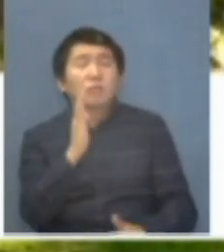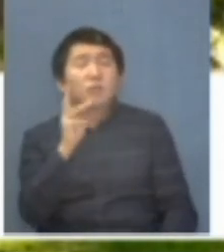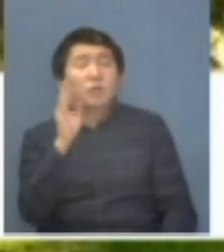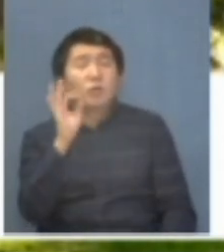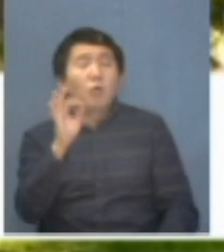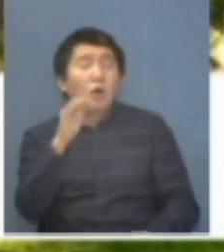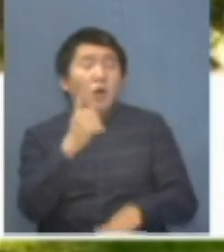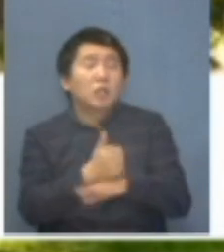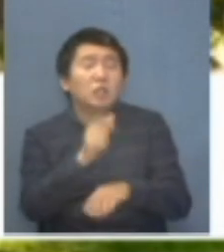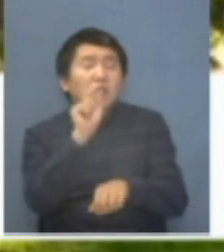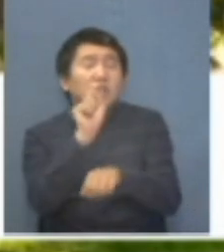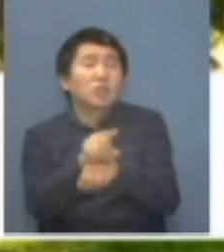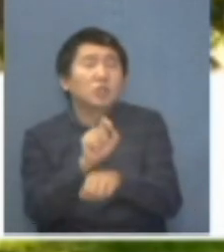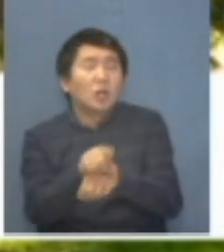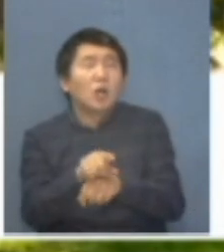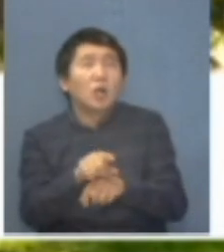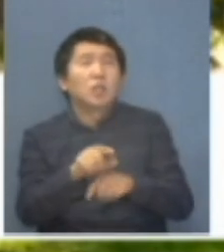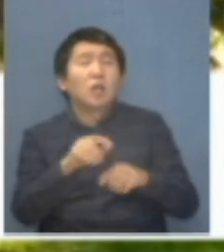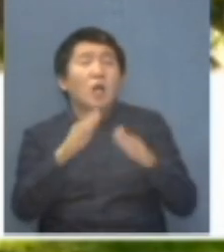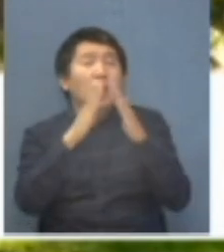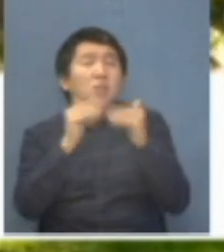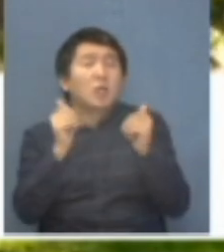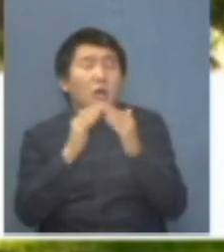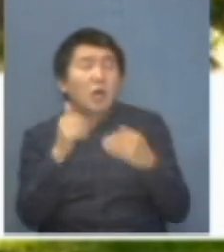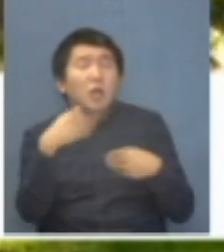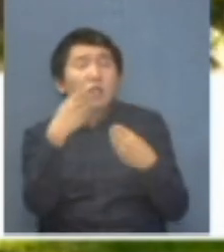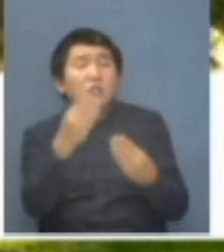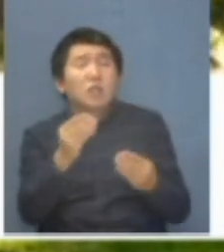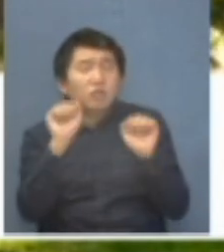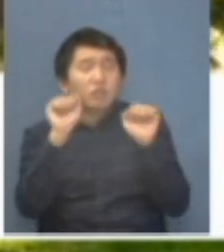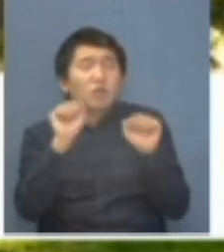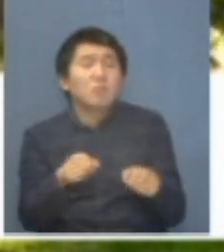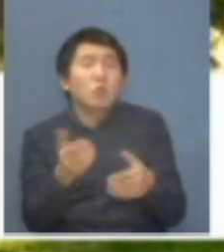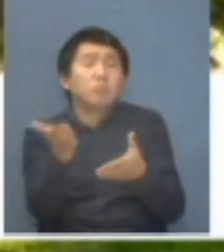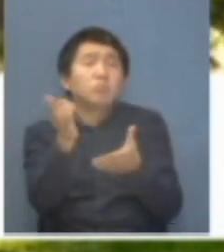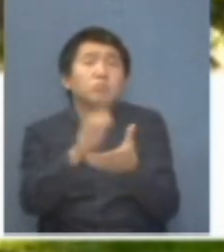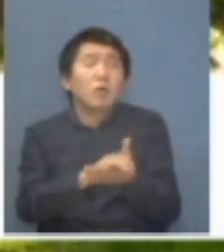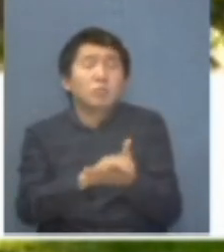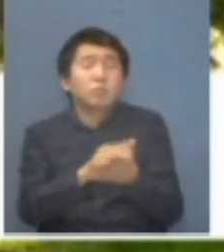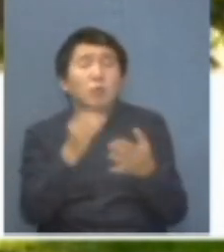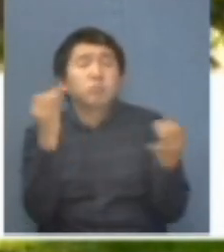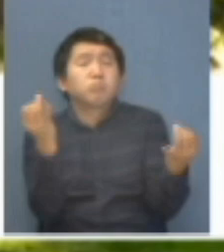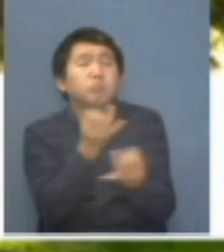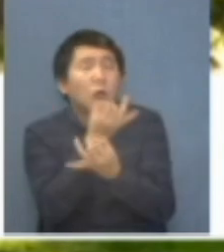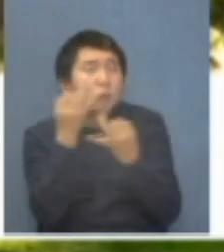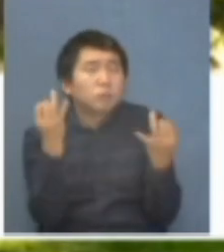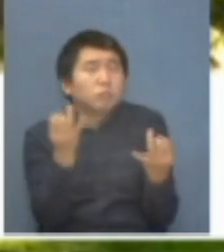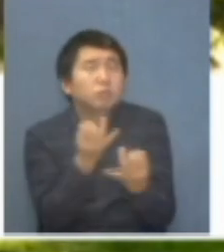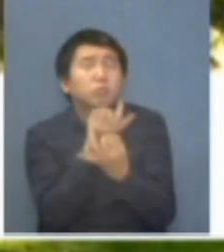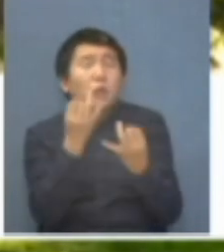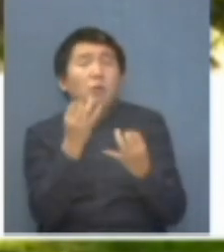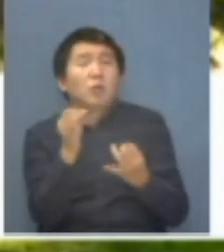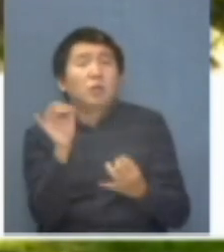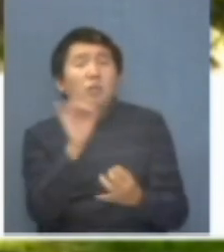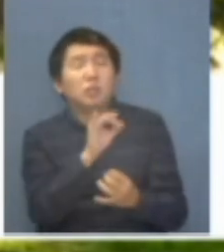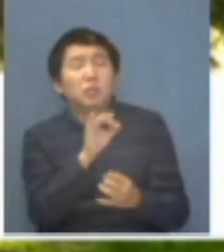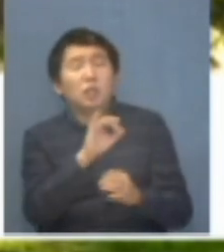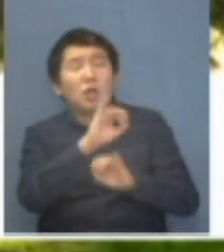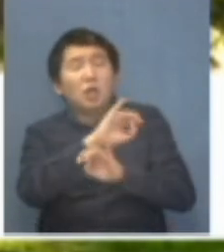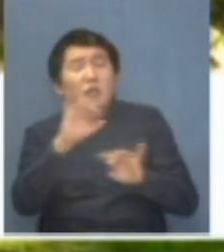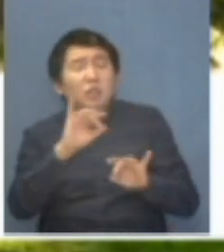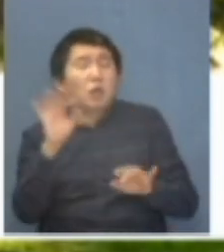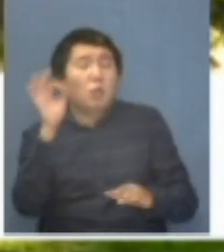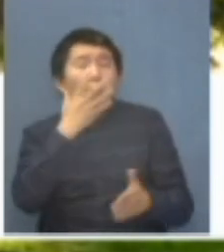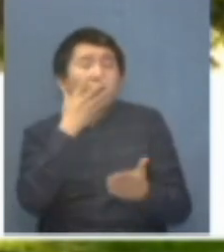задача лагеря – это дать возможность ребятам познакомиться, немножко пообщаться, поделиться опытом. На сегодняшний день Восточный